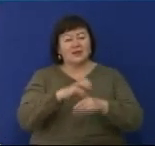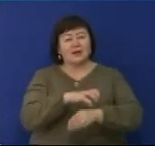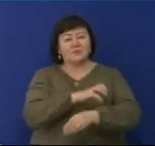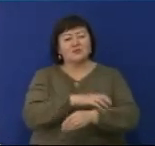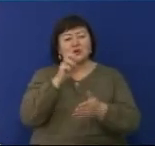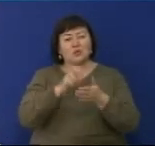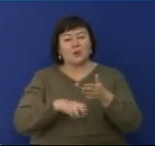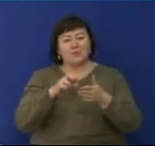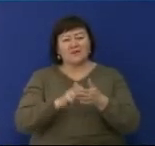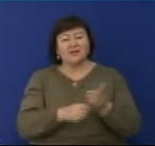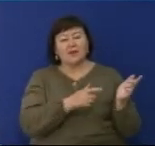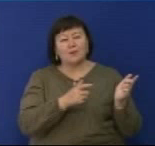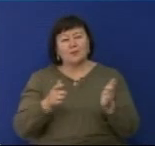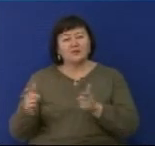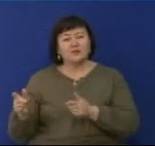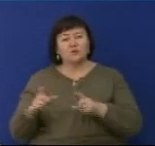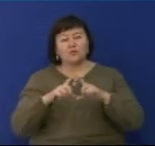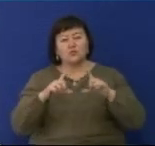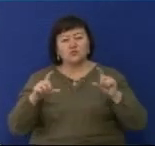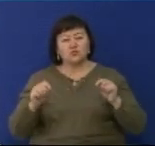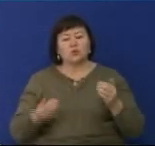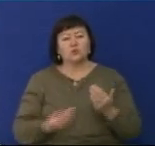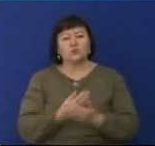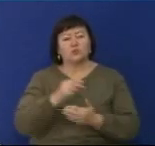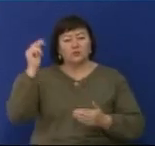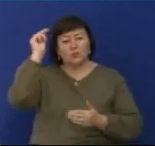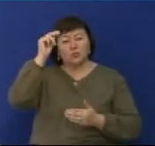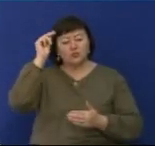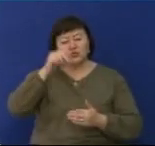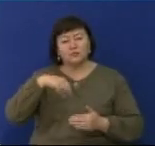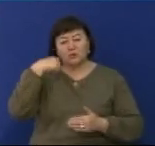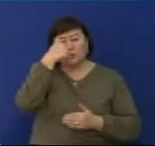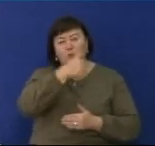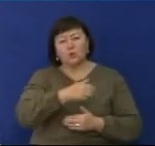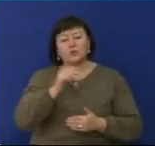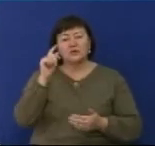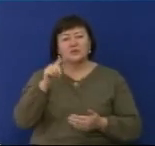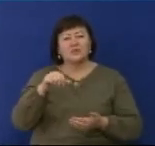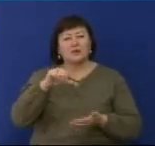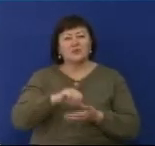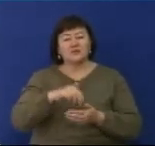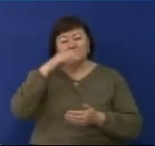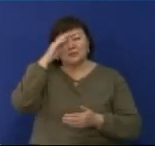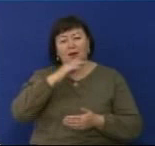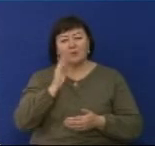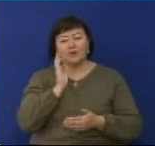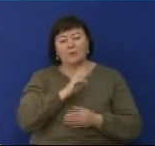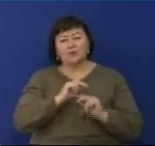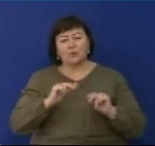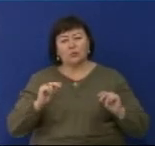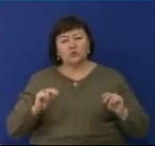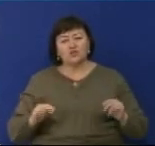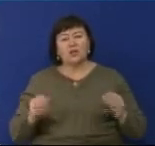в ее составе представители отдела образования родительской общественности профсоюзов учителей и члены городского филиала партии нур отан